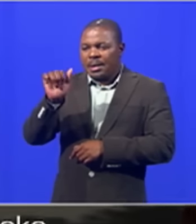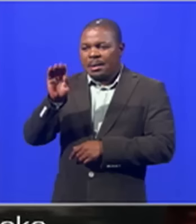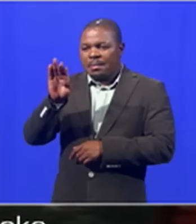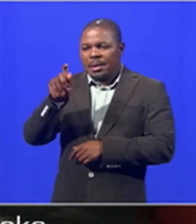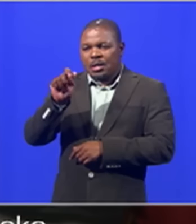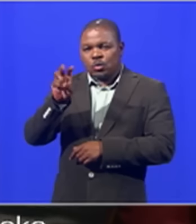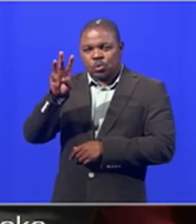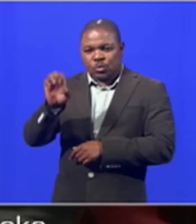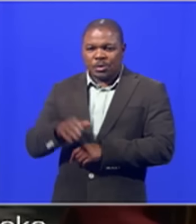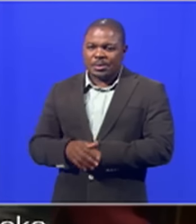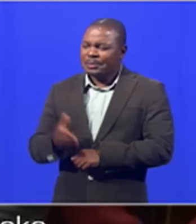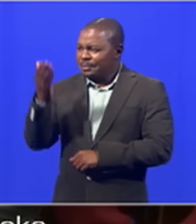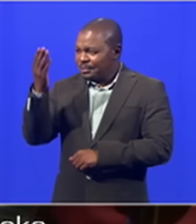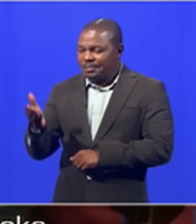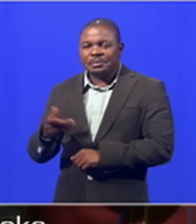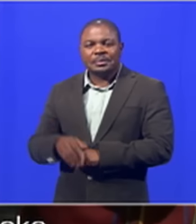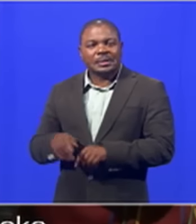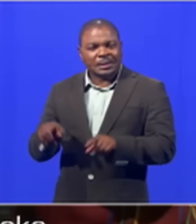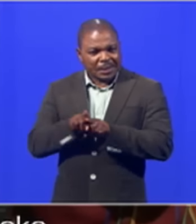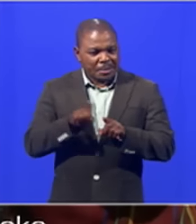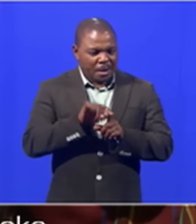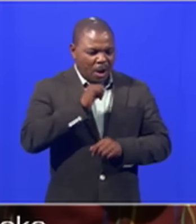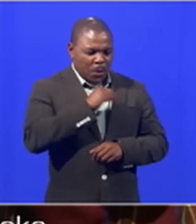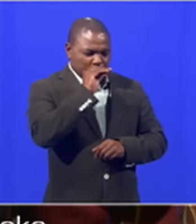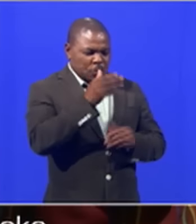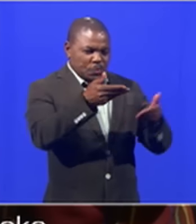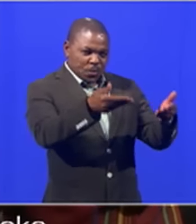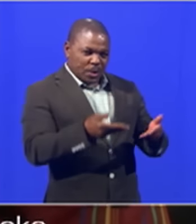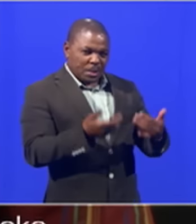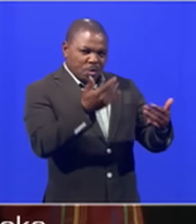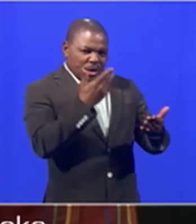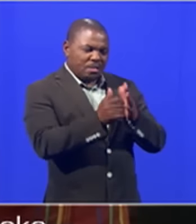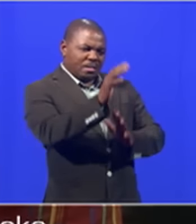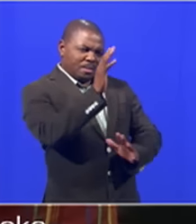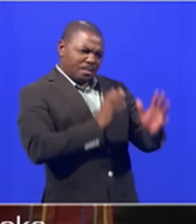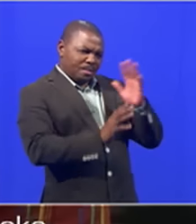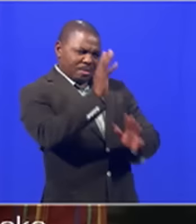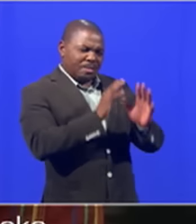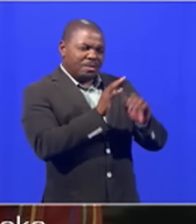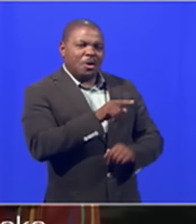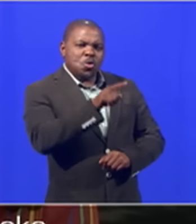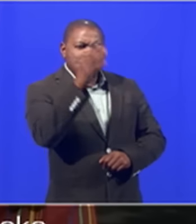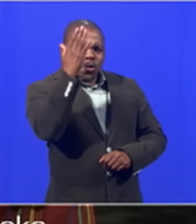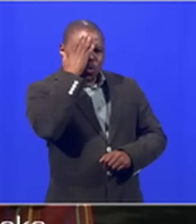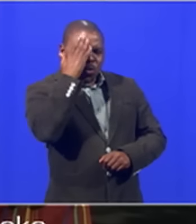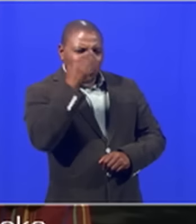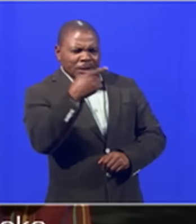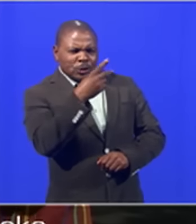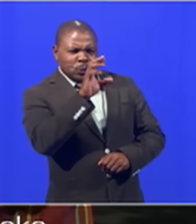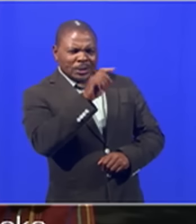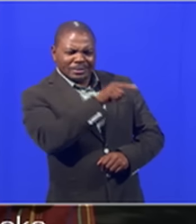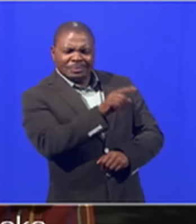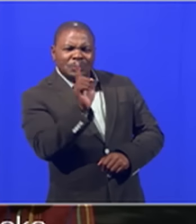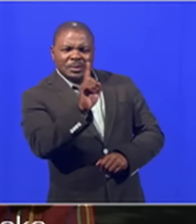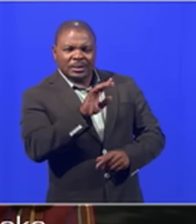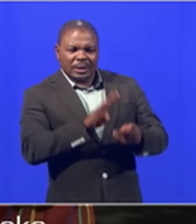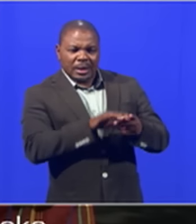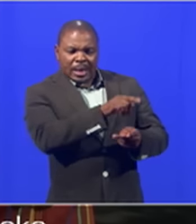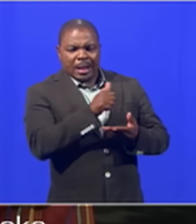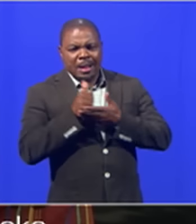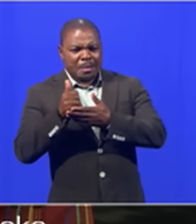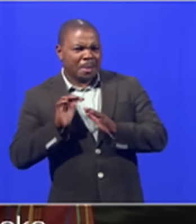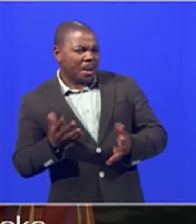Maphanga. Kabetswe ra go amogela le wena mo dikgang tsa rona tsa Setswana a go re tlhalosetse fela gore wena o itseng ka ga G20 le gore o solofela go ungwela eng